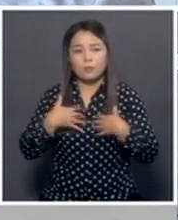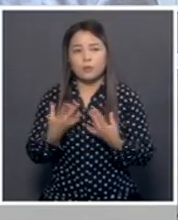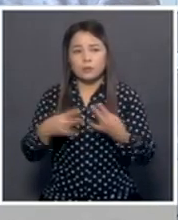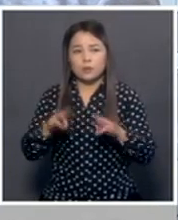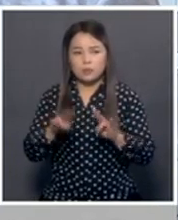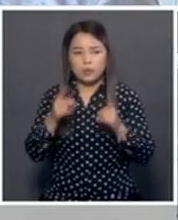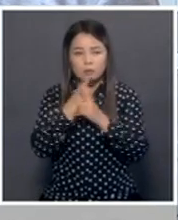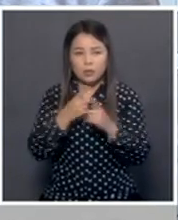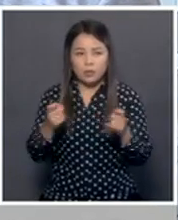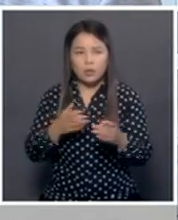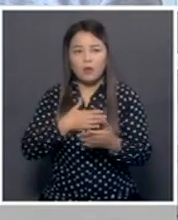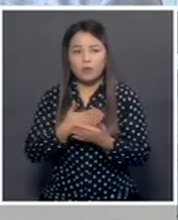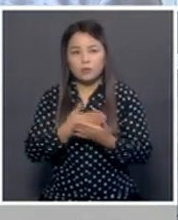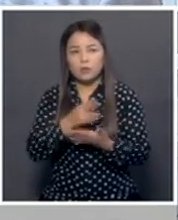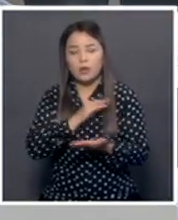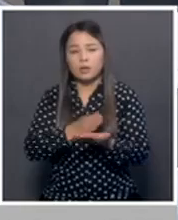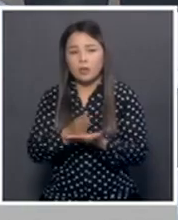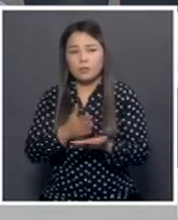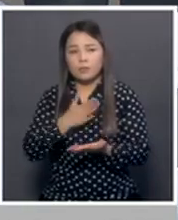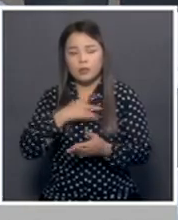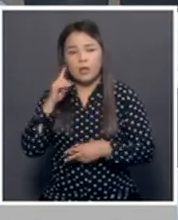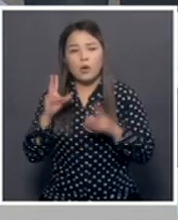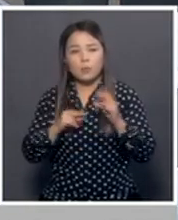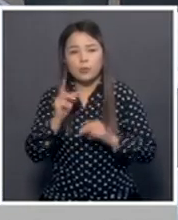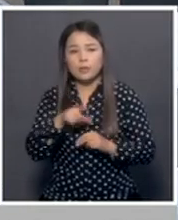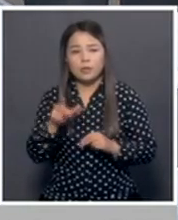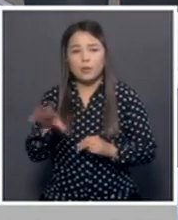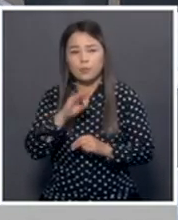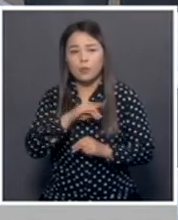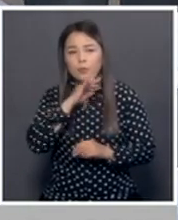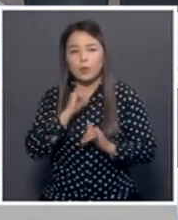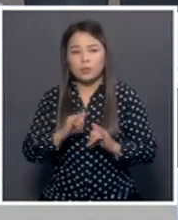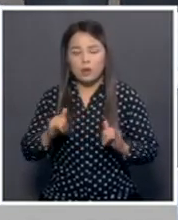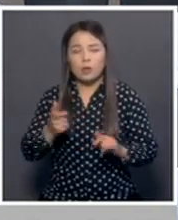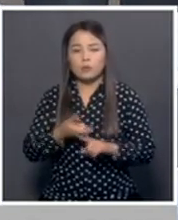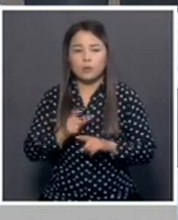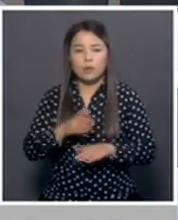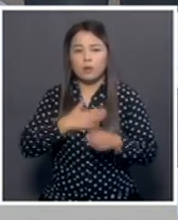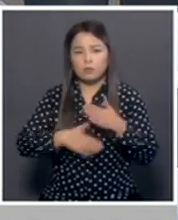жасымауға шақырамыз. Волонтерлік қызметке үміт артып жатқан жандардың көбейіп жатқан әрине біз үшін